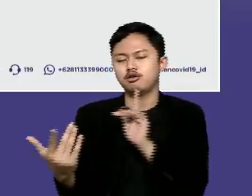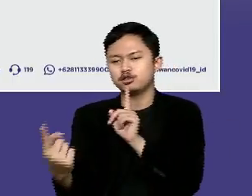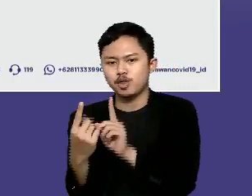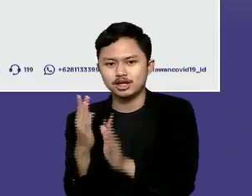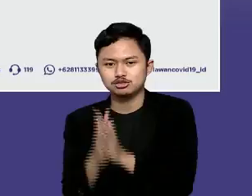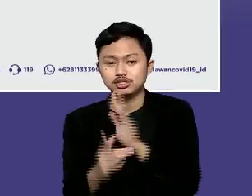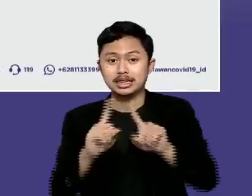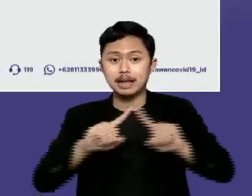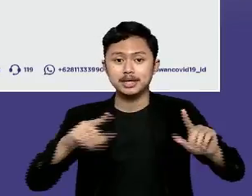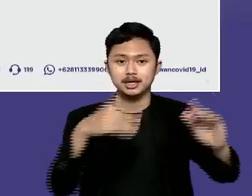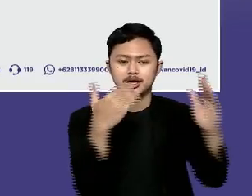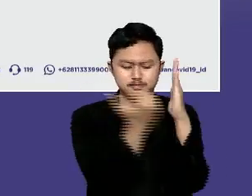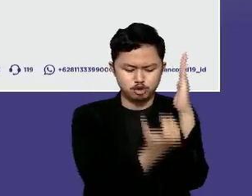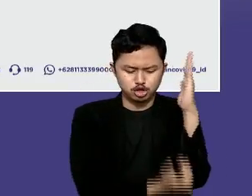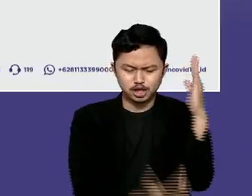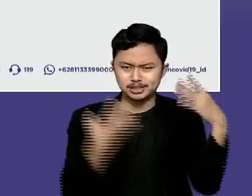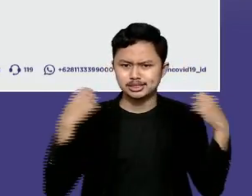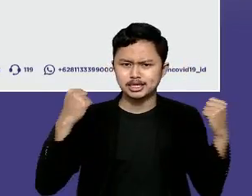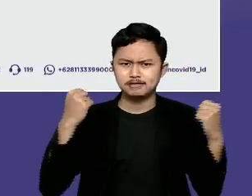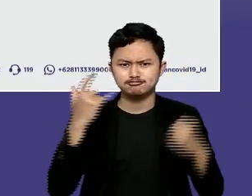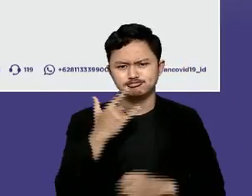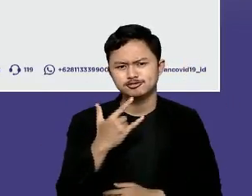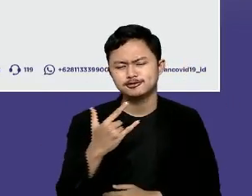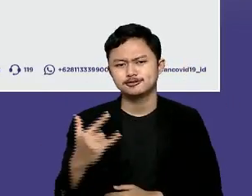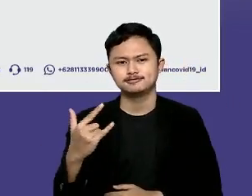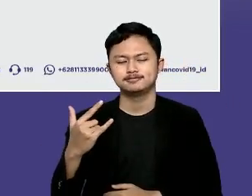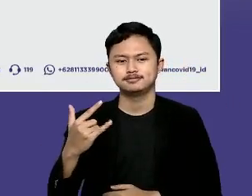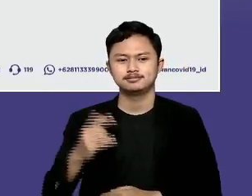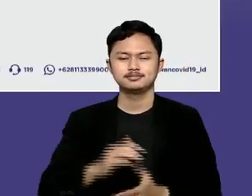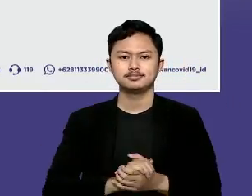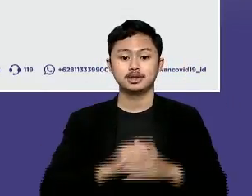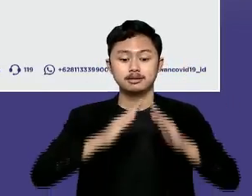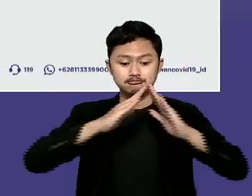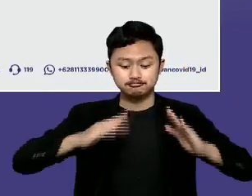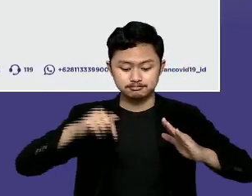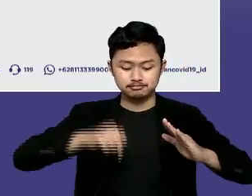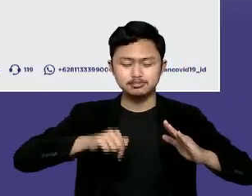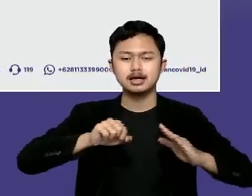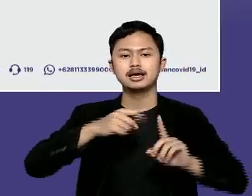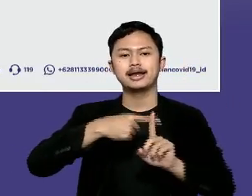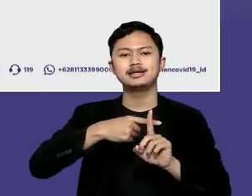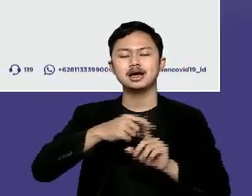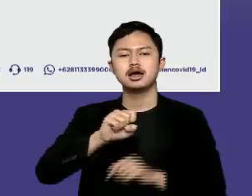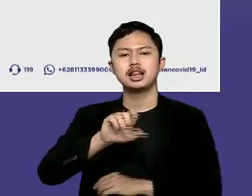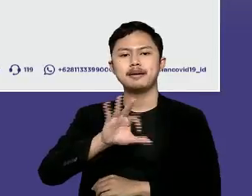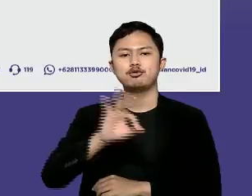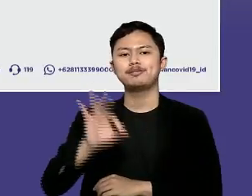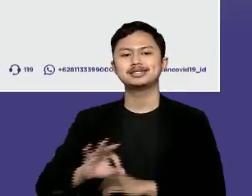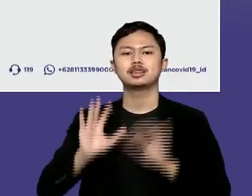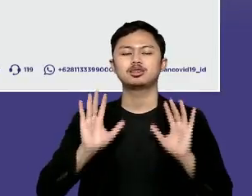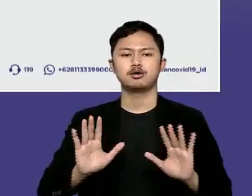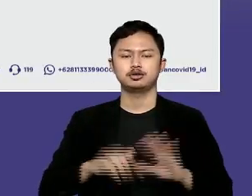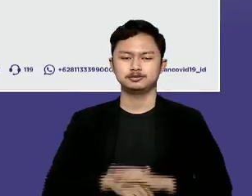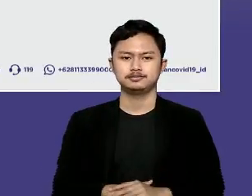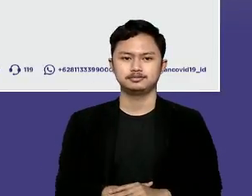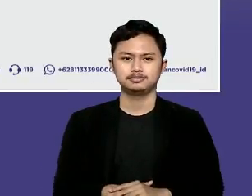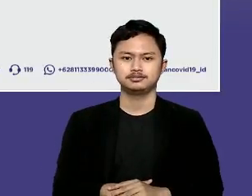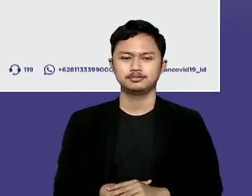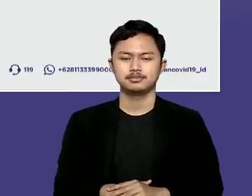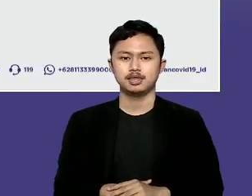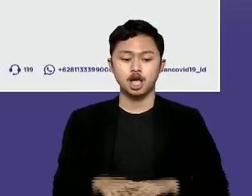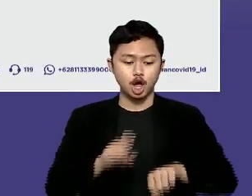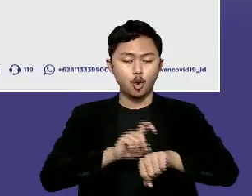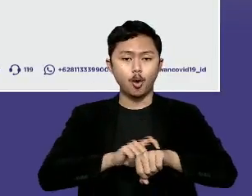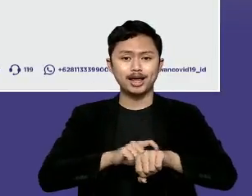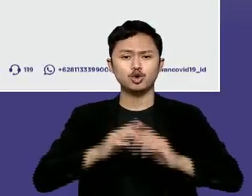kesehatan ketat dan kapasitas tidak melebihi 50% dari kapasitas ruangan, serta jam